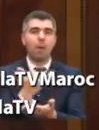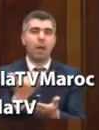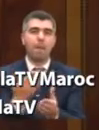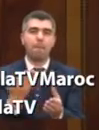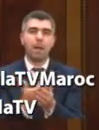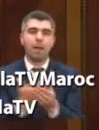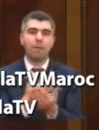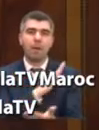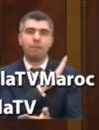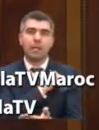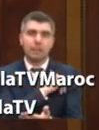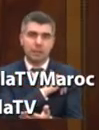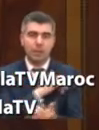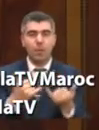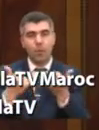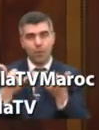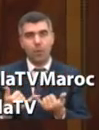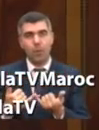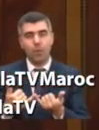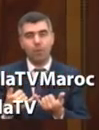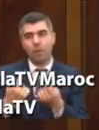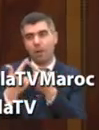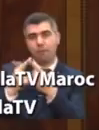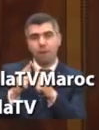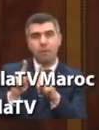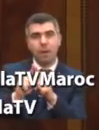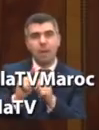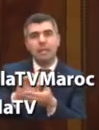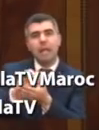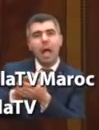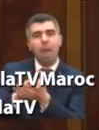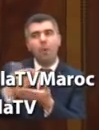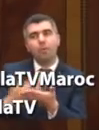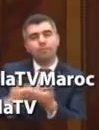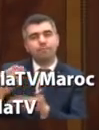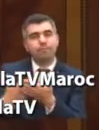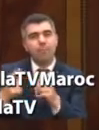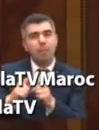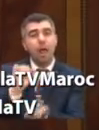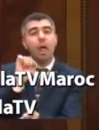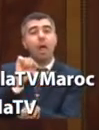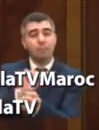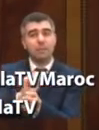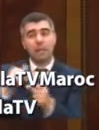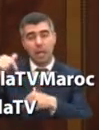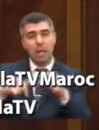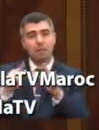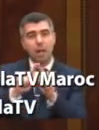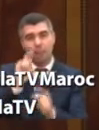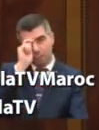نحن نواب وبرلمانيين، هناك زملاء لنا برلمانيين في سجون الاحتلال، فتحية